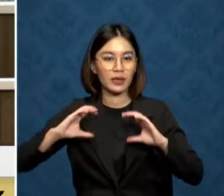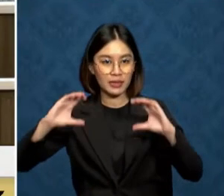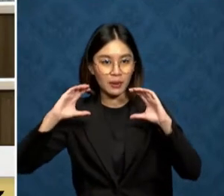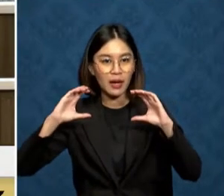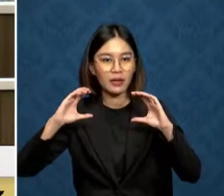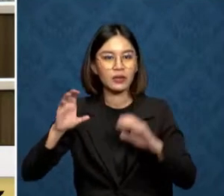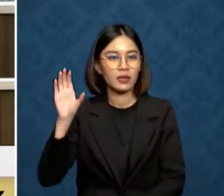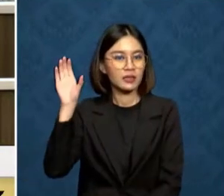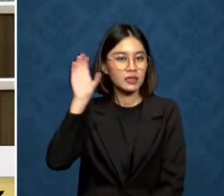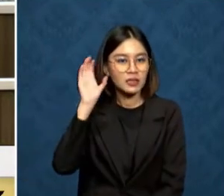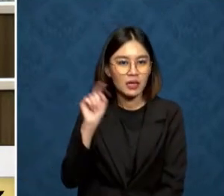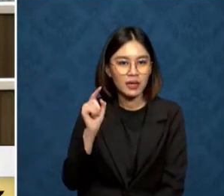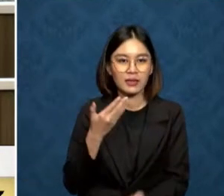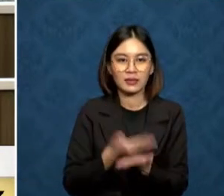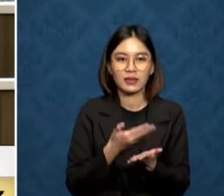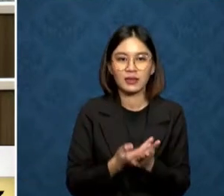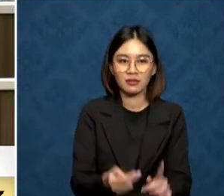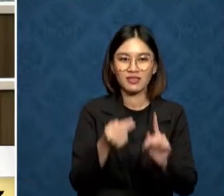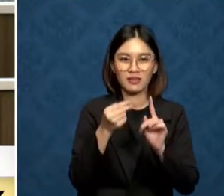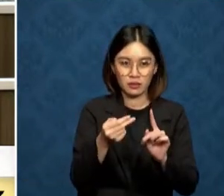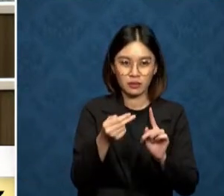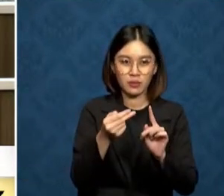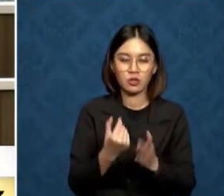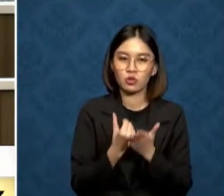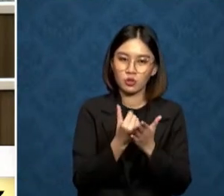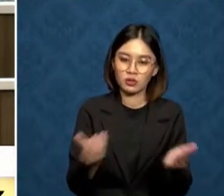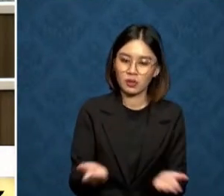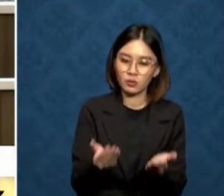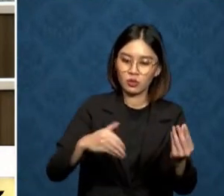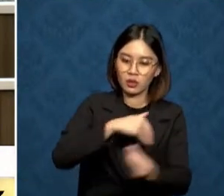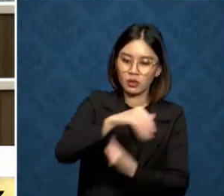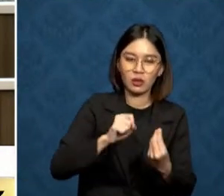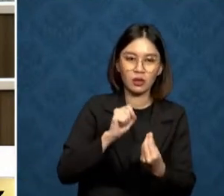เราเชื่อครับว่า Digital Wallet นั้นจะเปนการกระตุ้นเศรษ